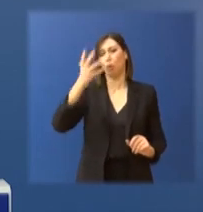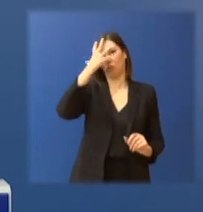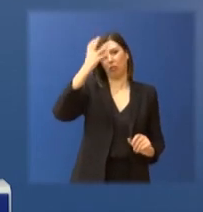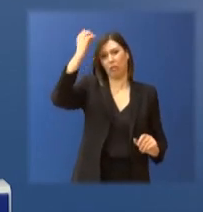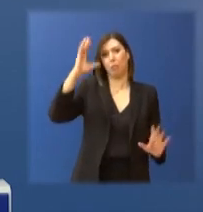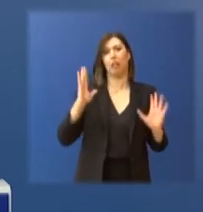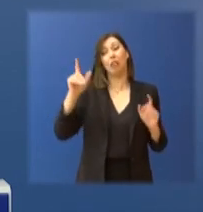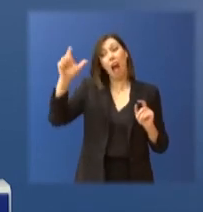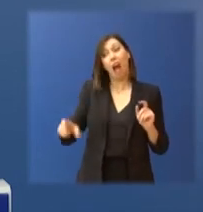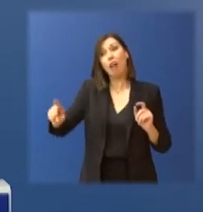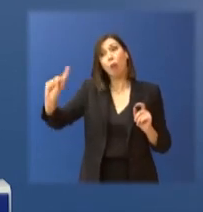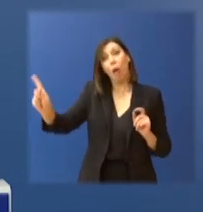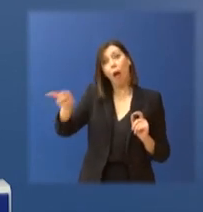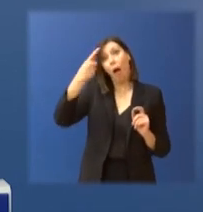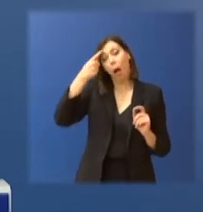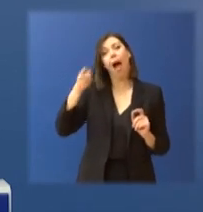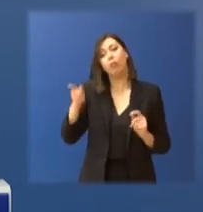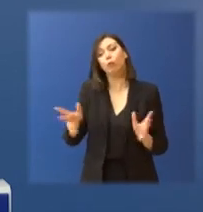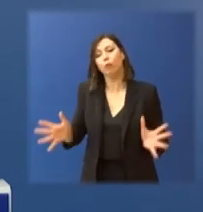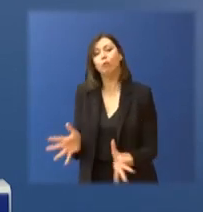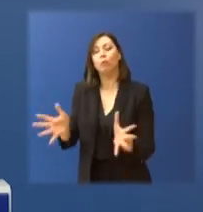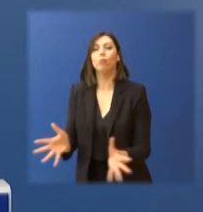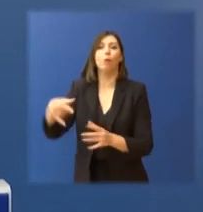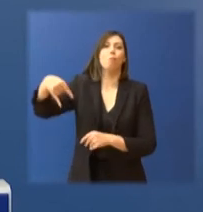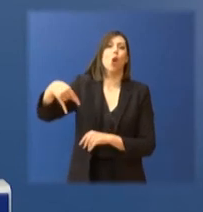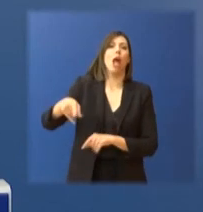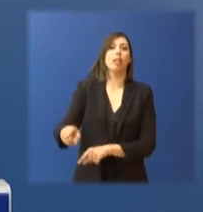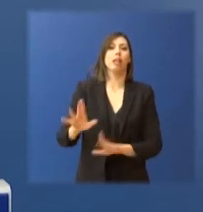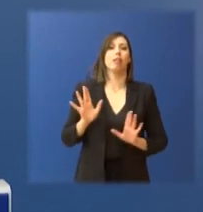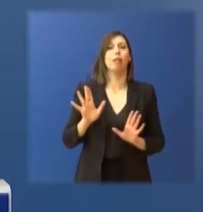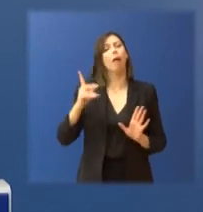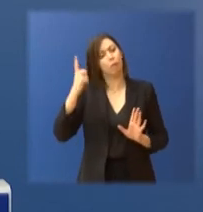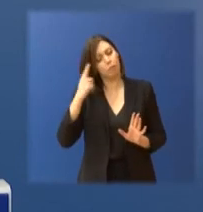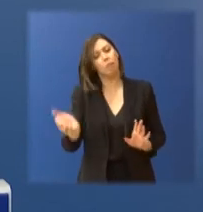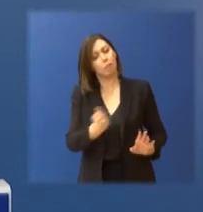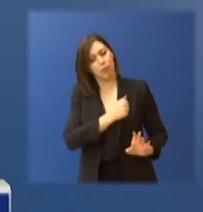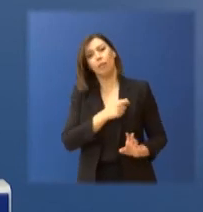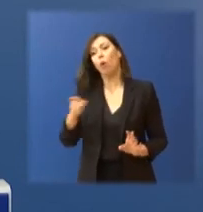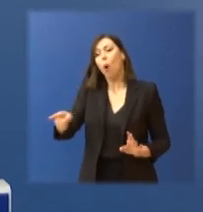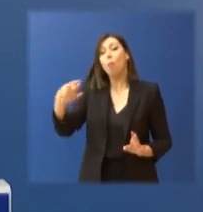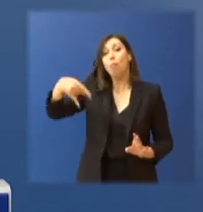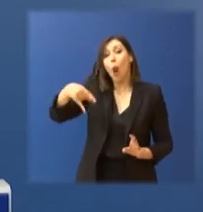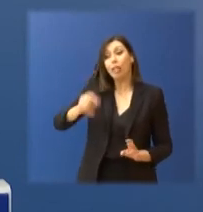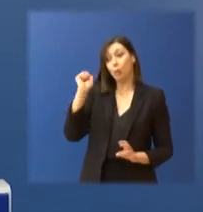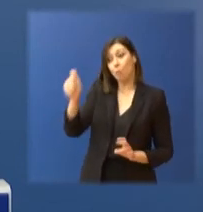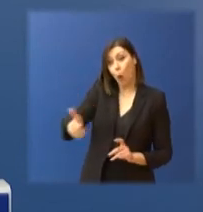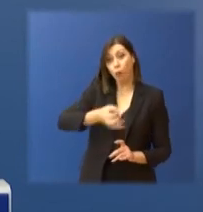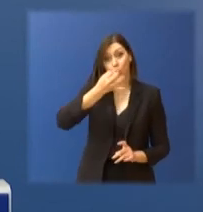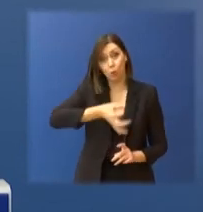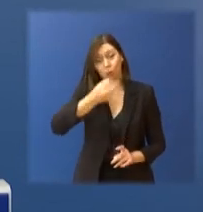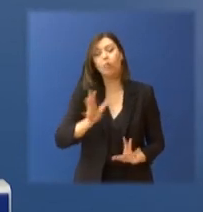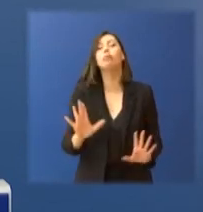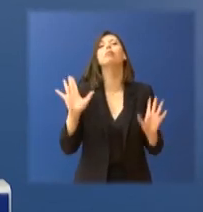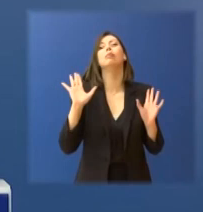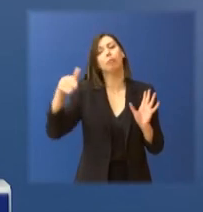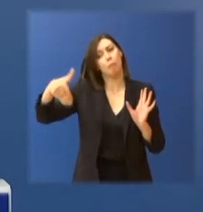Πολακισμό και δεν υπάρχει καμιά αμφιβολία ότι μέσα στο σώμα του κ. Πολάκη υπάρχει το πνεύμα του κ. Τσίπρα. Ακόμη και προχθές